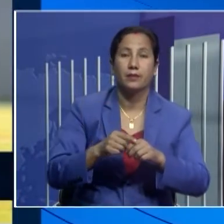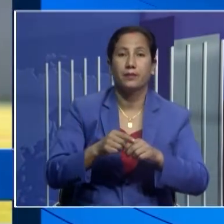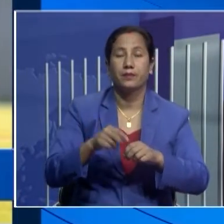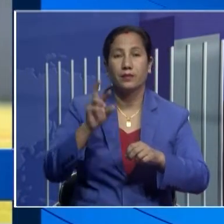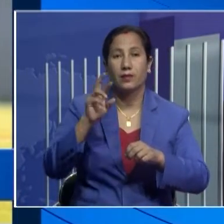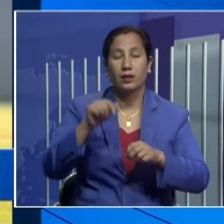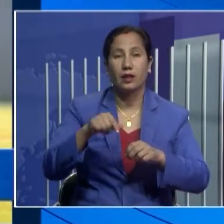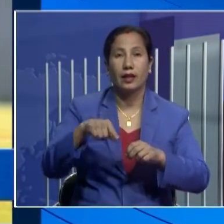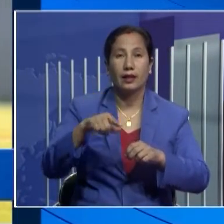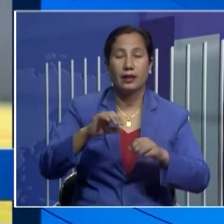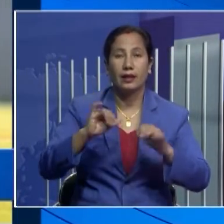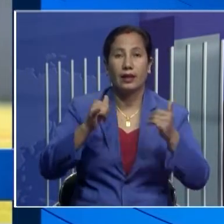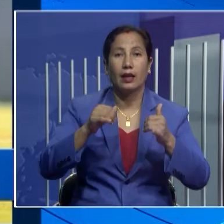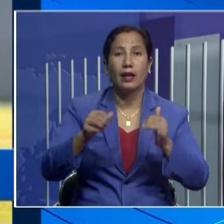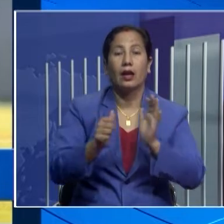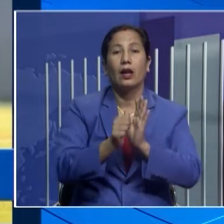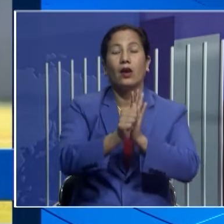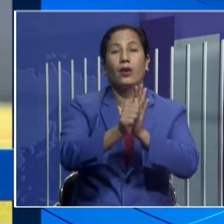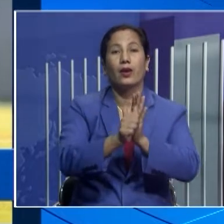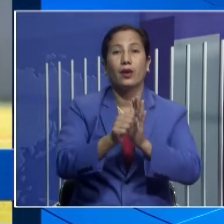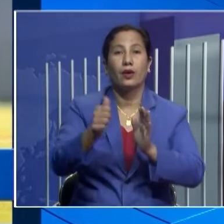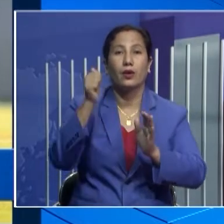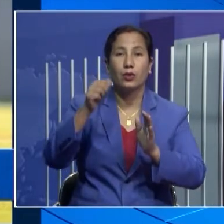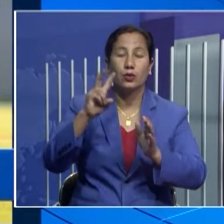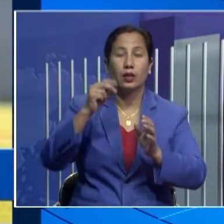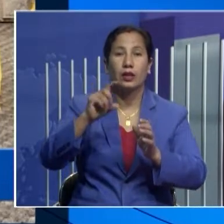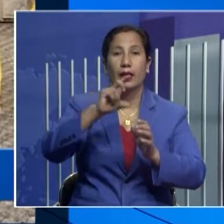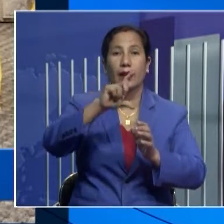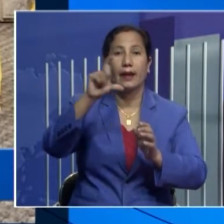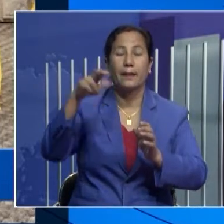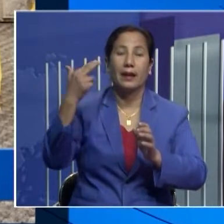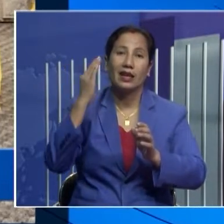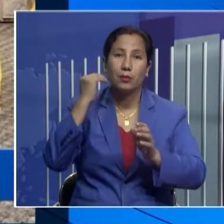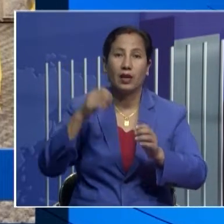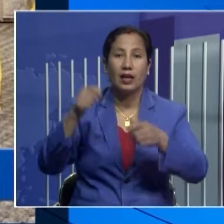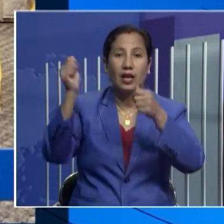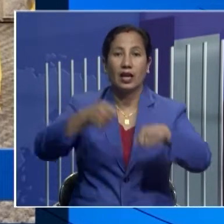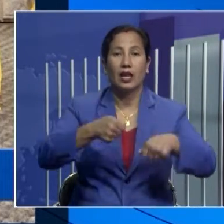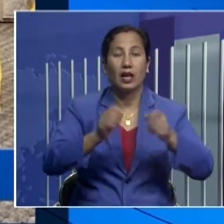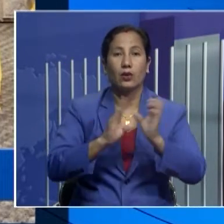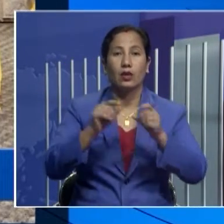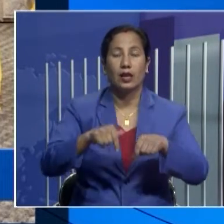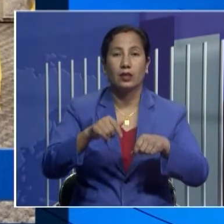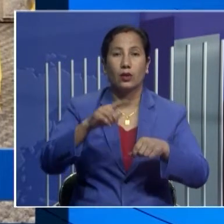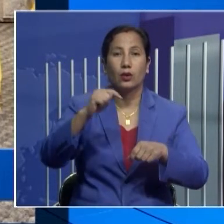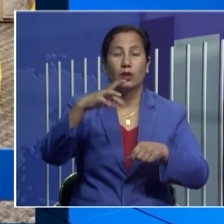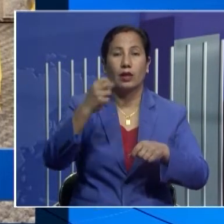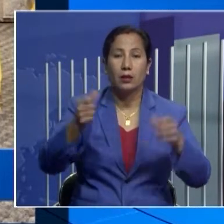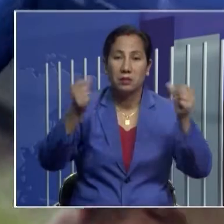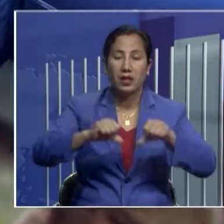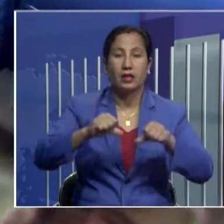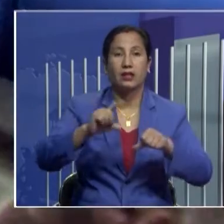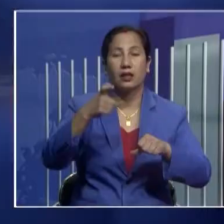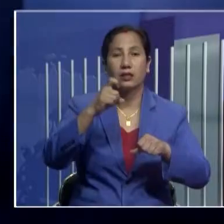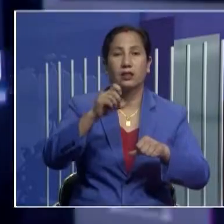र एक खेल अगावै हिजो टी20 सिरिज जितेको नेपाली महिला क्रिकेट टोलीसँग आजको खेल पनि कतार पराजित।